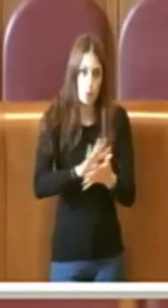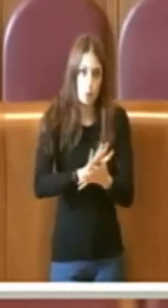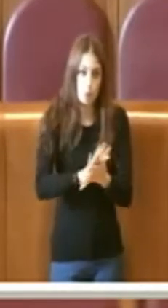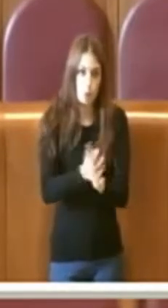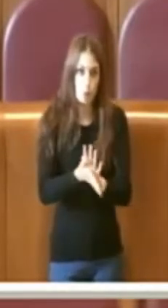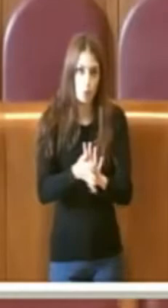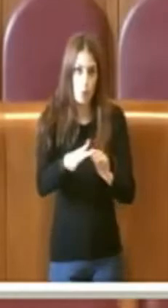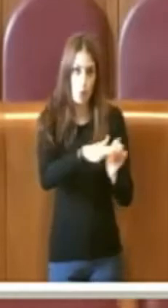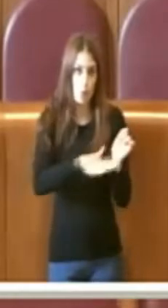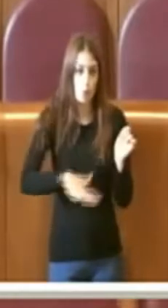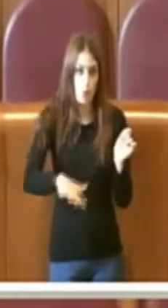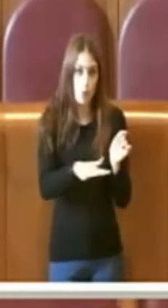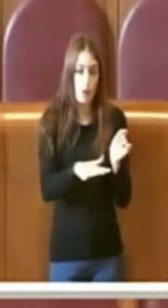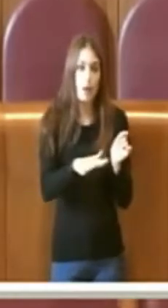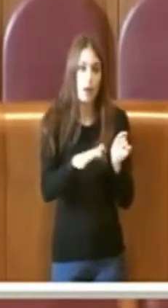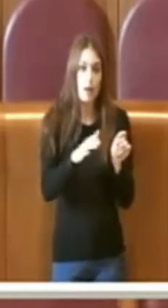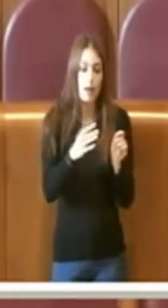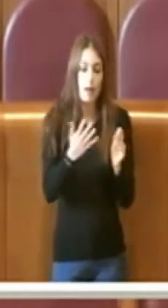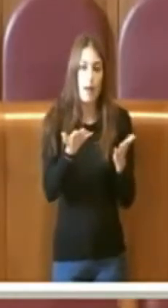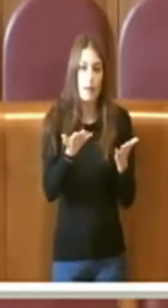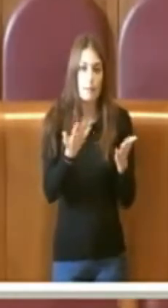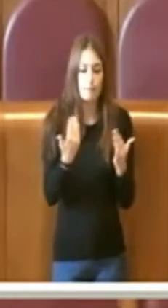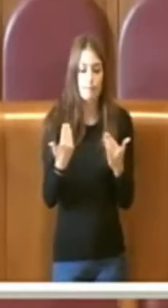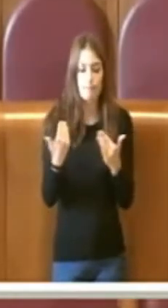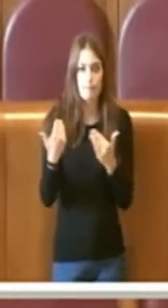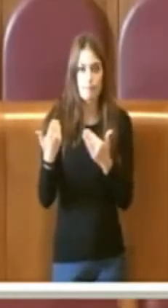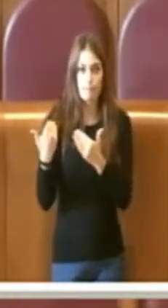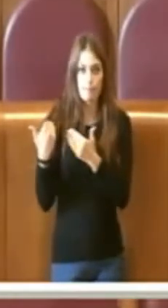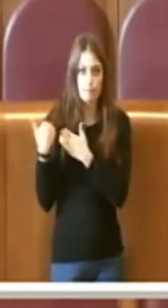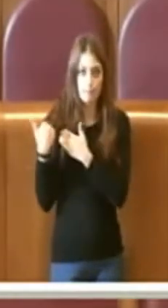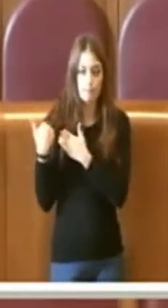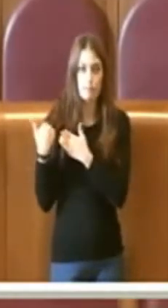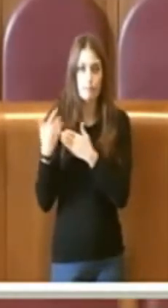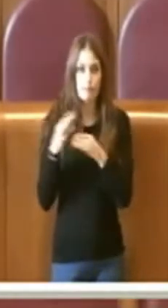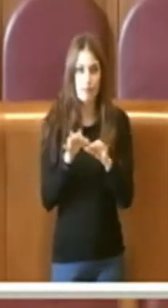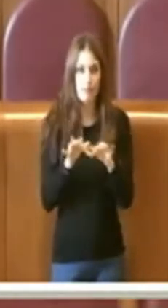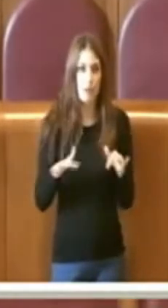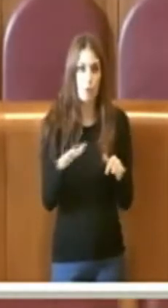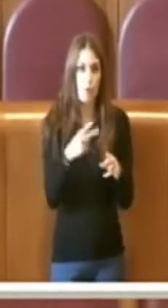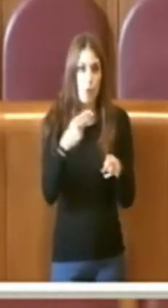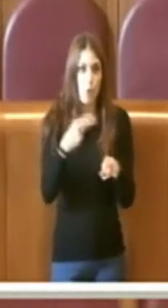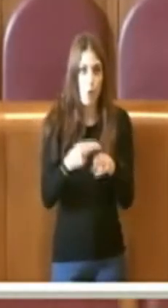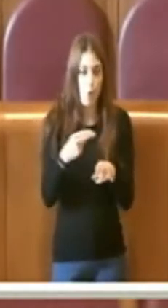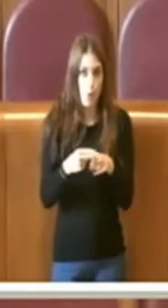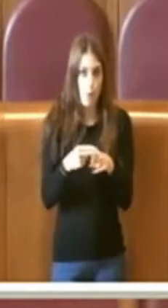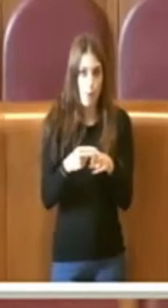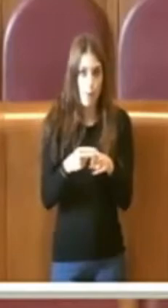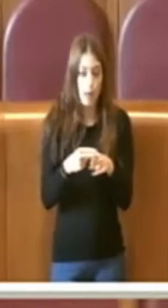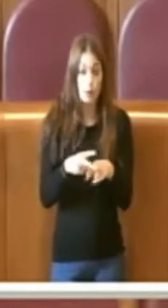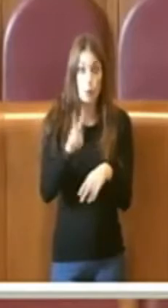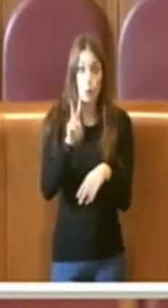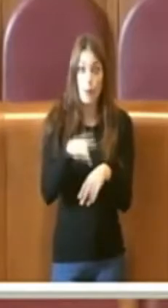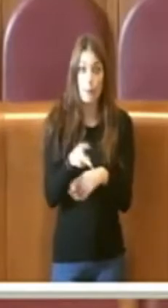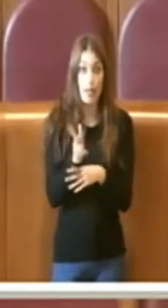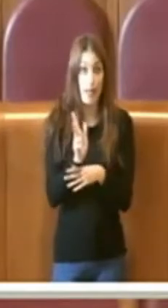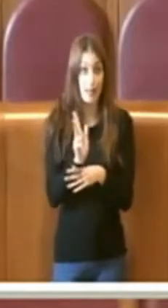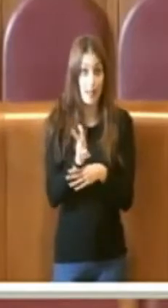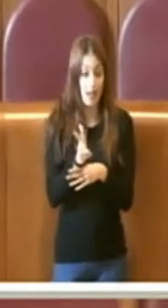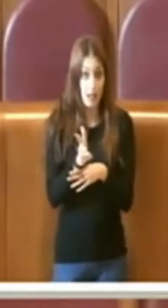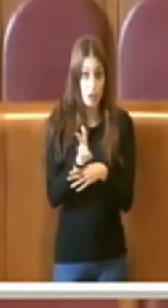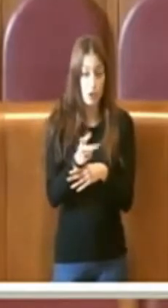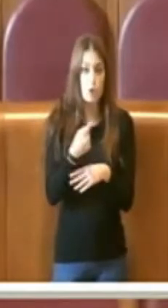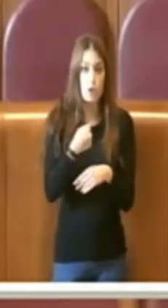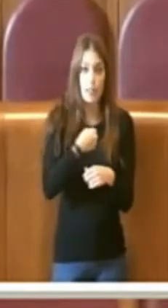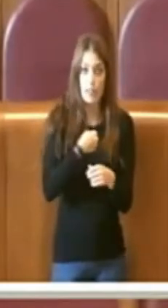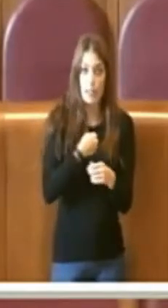andava a incombere su questa parte di territorio di Roma, nel 2013